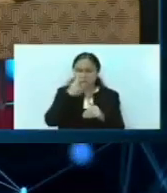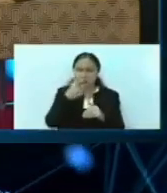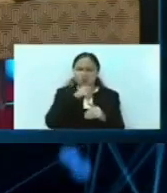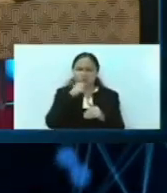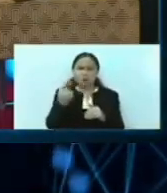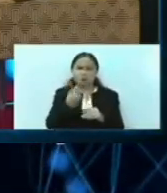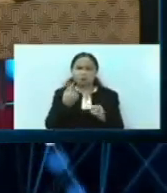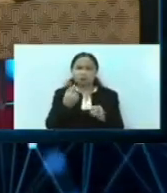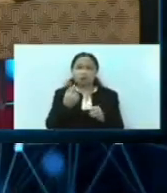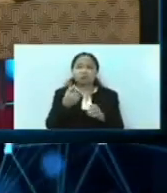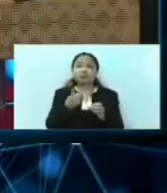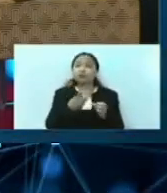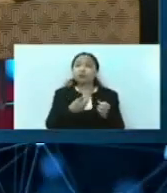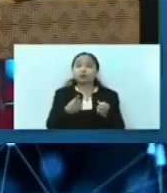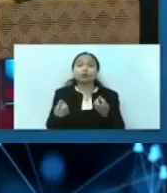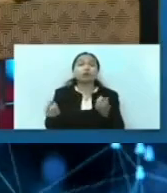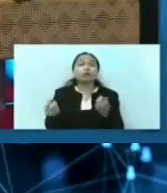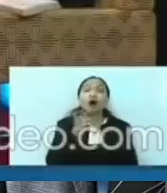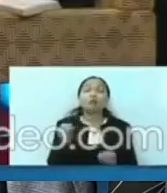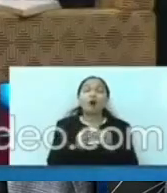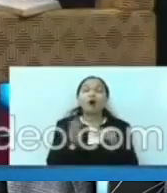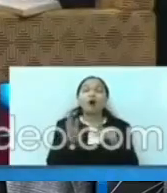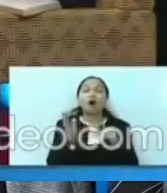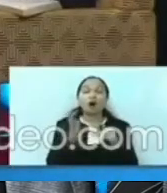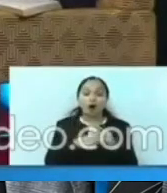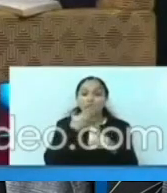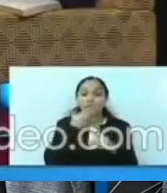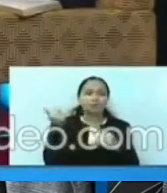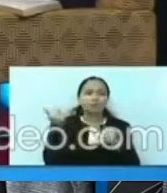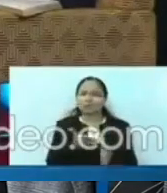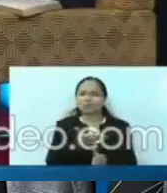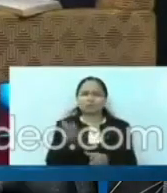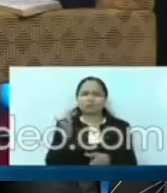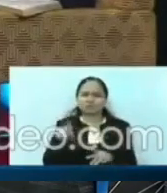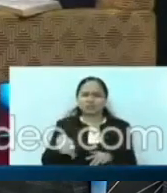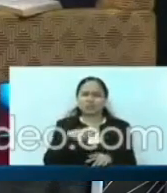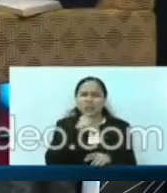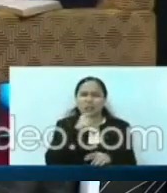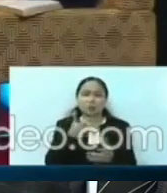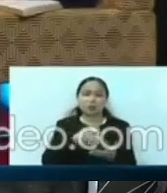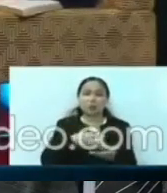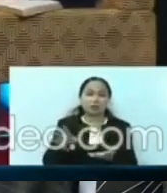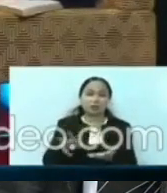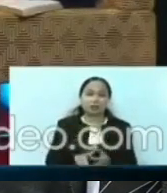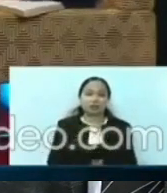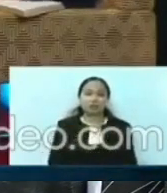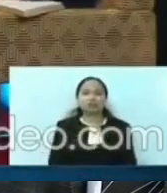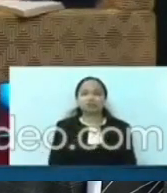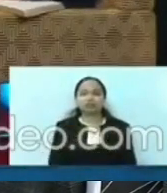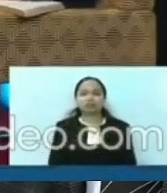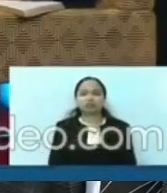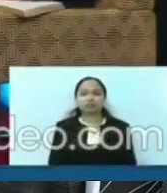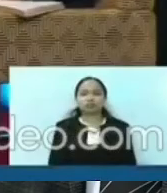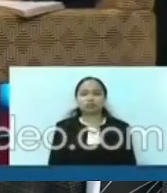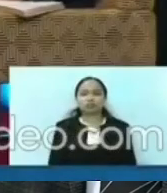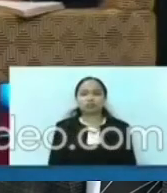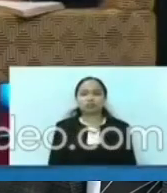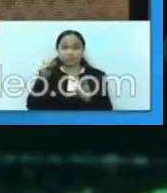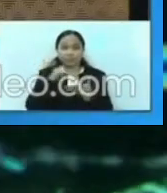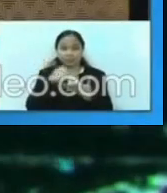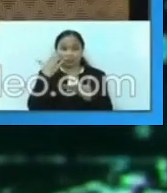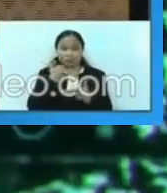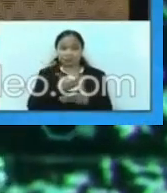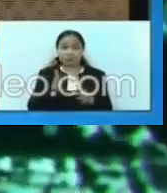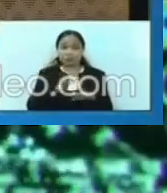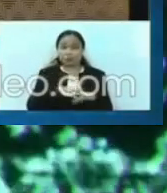conquerors by conquering what the world can offer. It's already conquered. Kaya nga anong sabi ng Panginoon, di ba? It's finished.